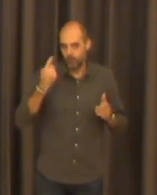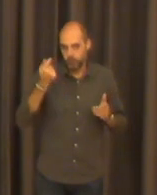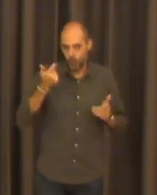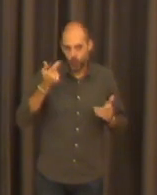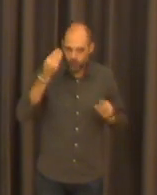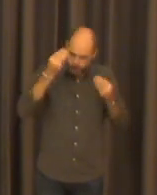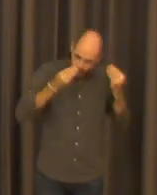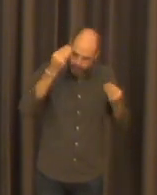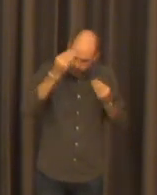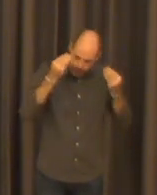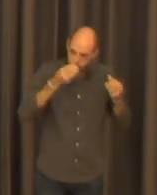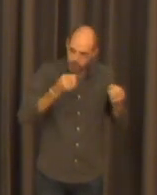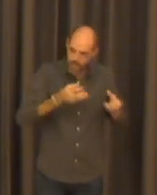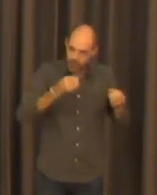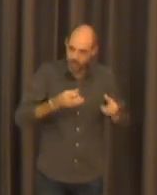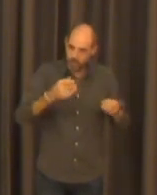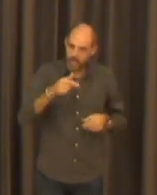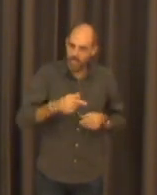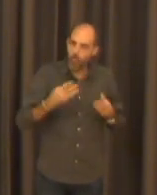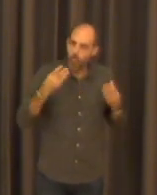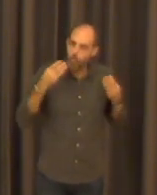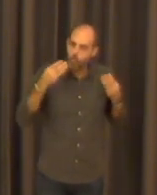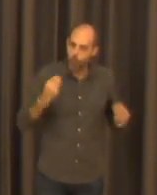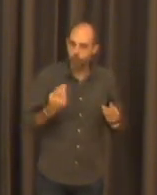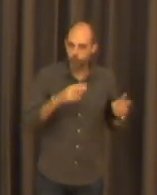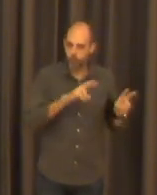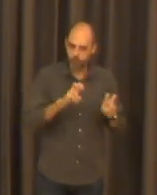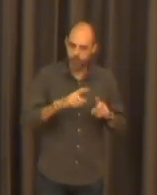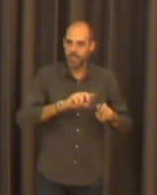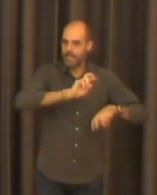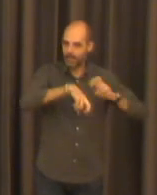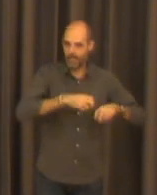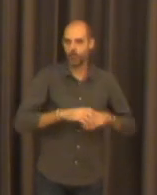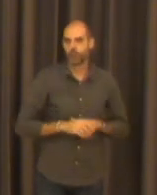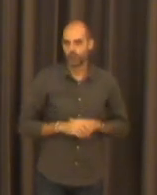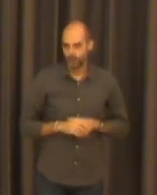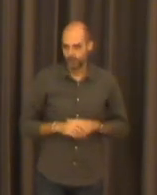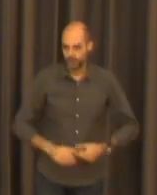Per tant, podríem dir que aquí hi ha molta matèria reciclada, diguem-ho així.